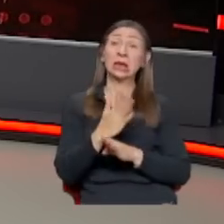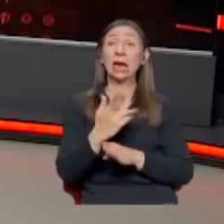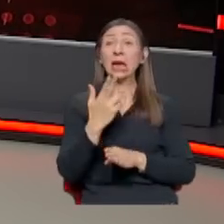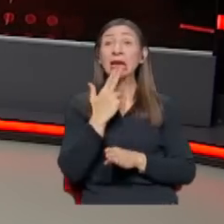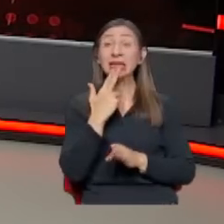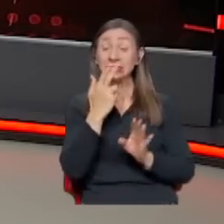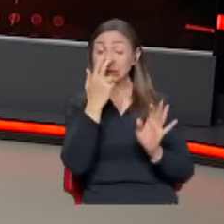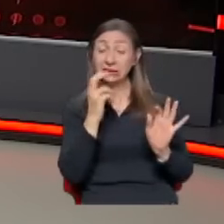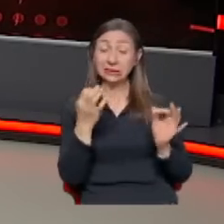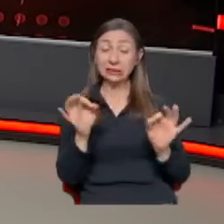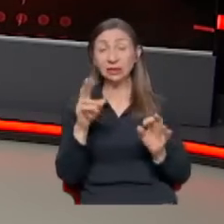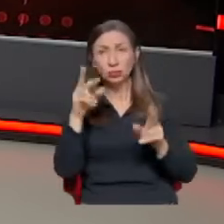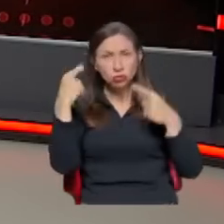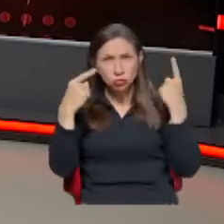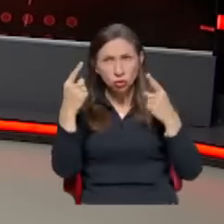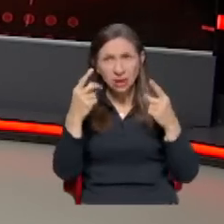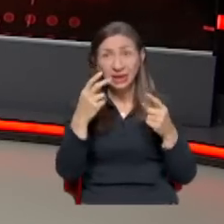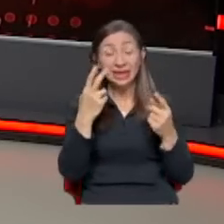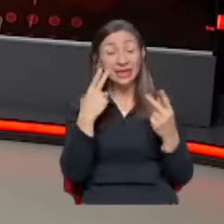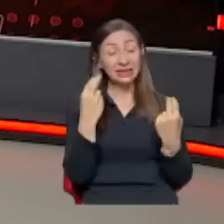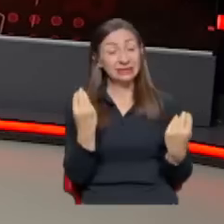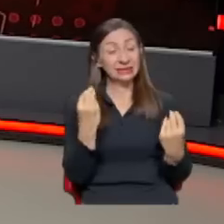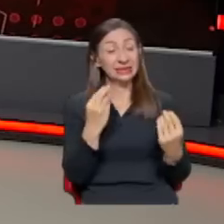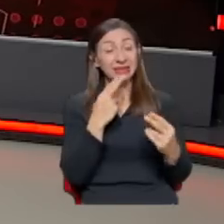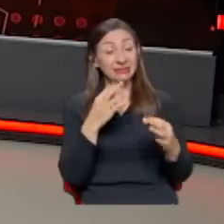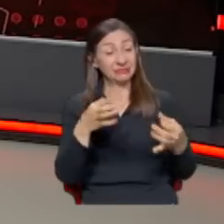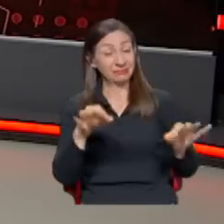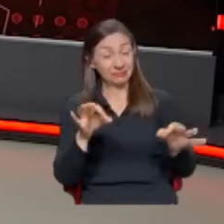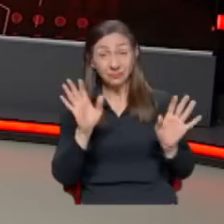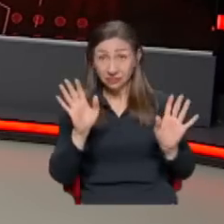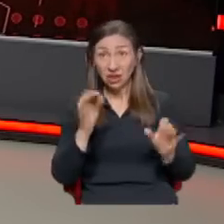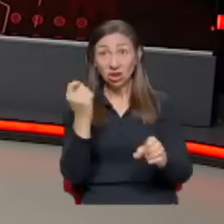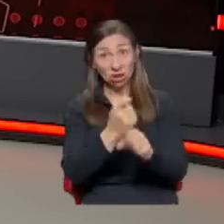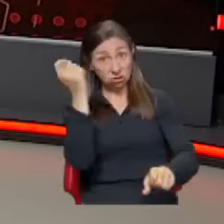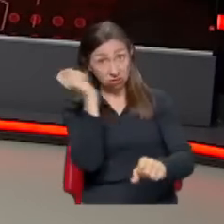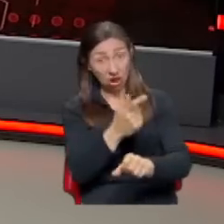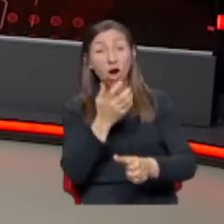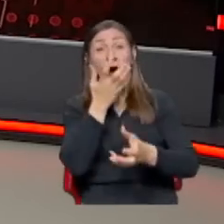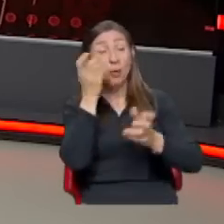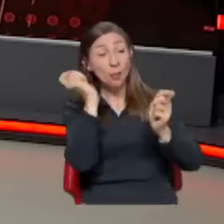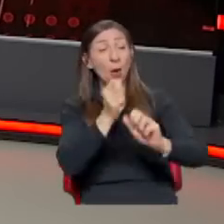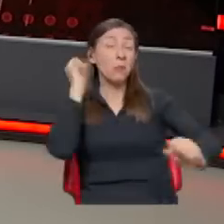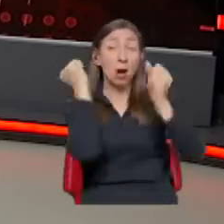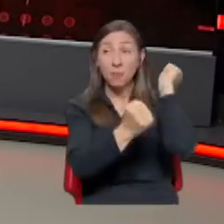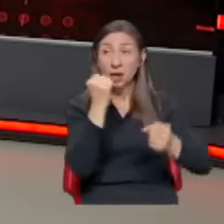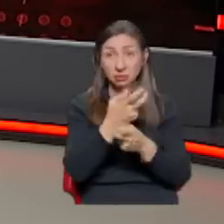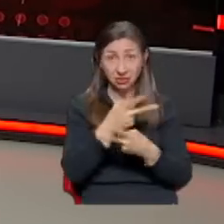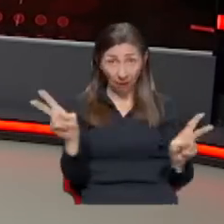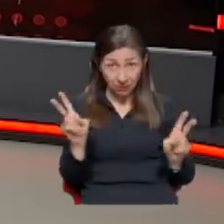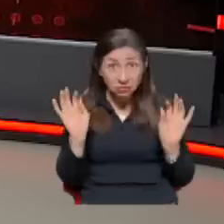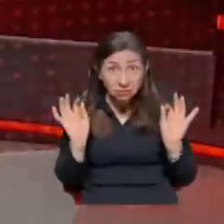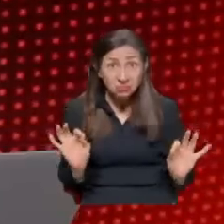kadın narindir diye düşünüyor. Nazik kadınlara, narin kadınlara taş atma, sis bombalı saldırı serbest